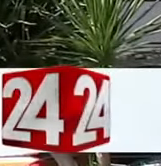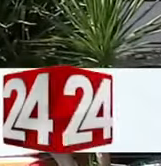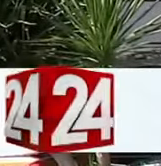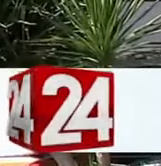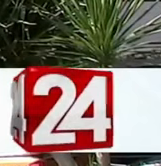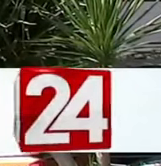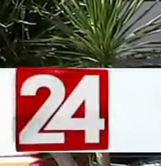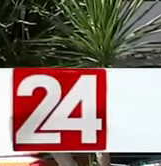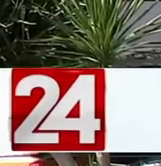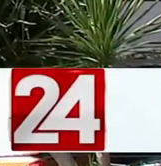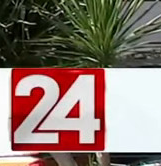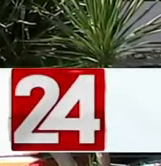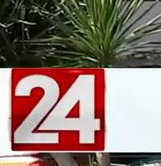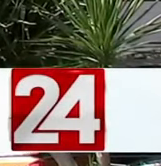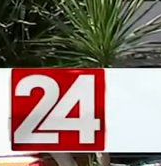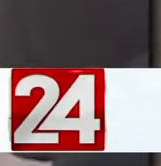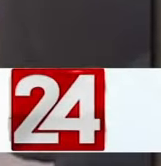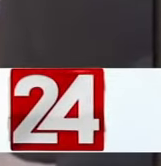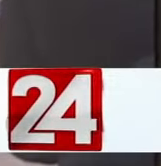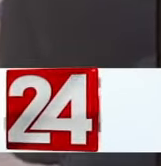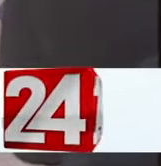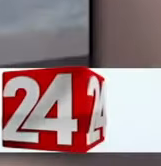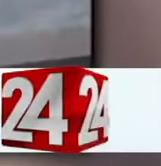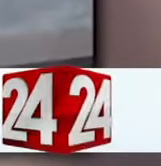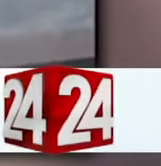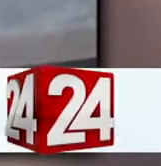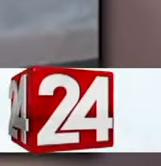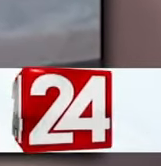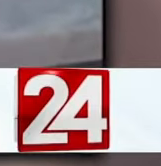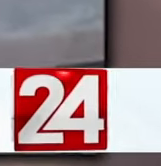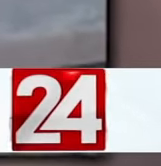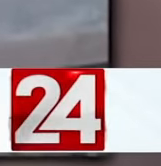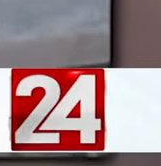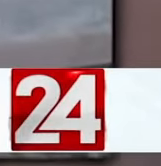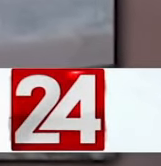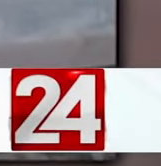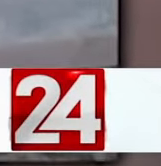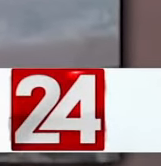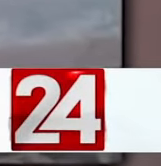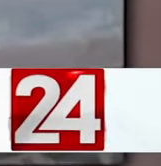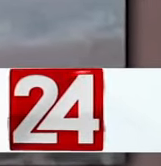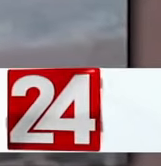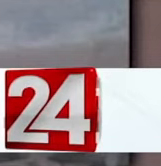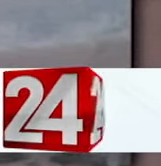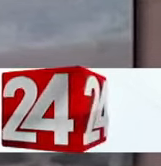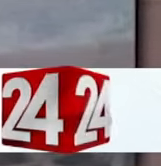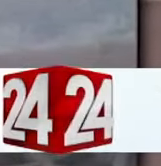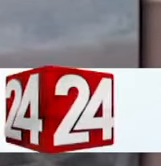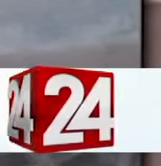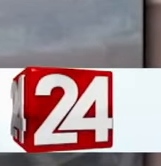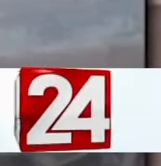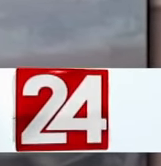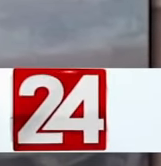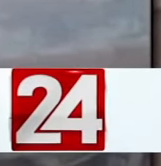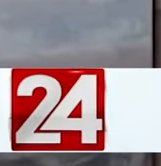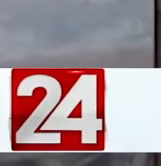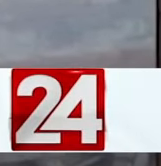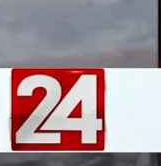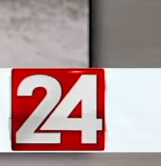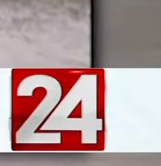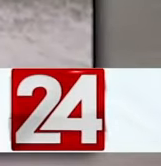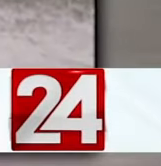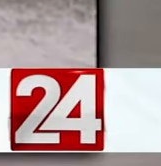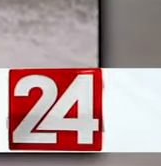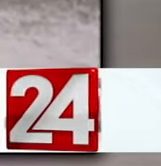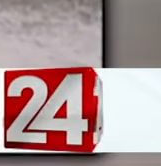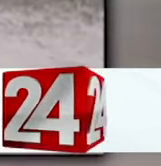Utos ng Department of Agriculture na kalim o pagpatay sa mga alagang baboy sa Karkar City para sana maiwasan